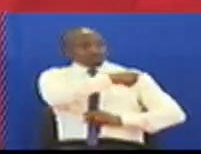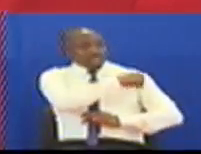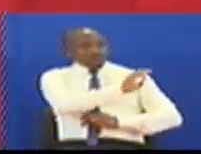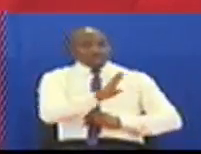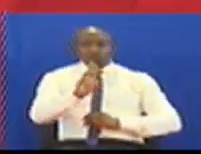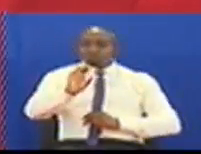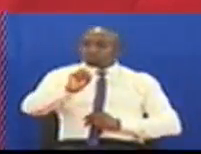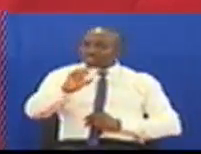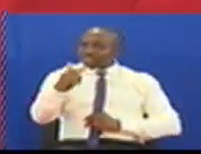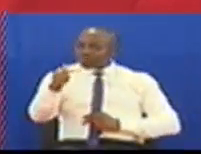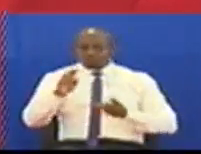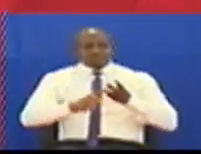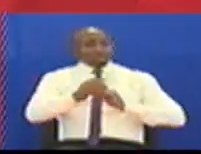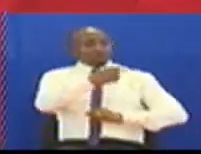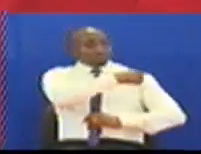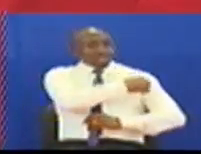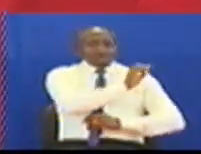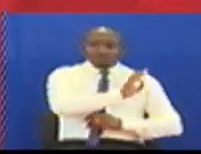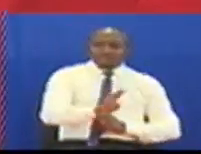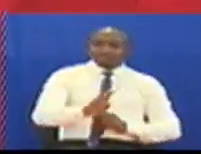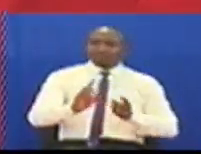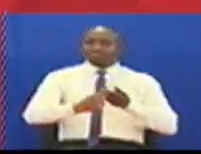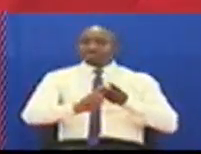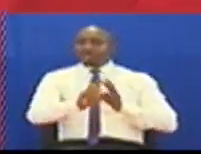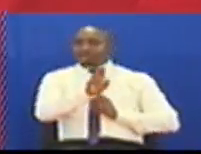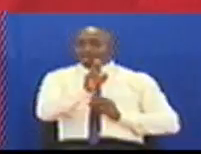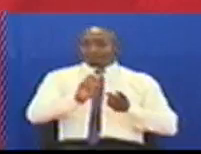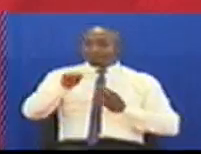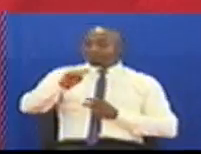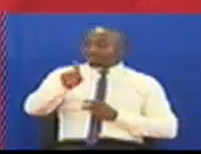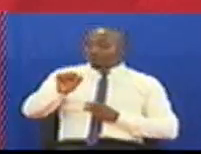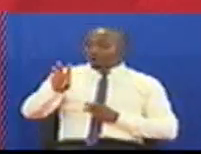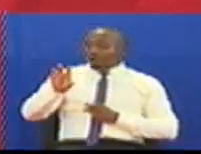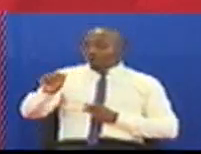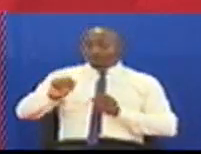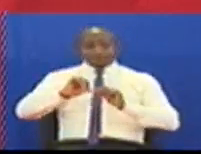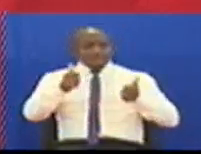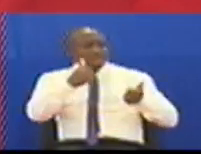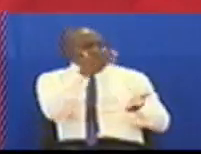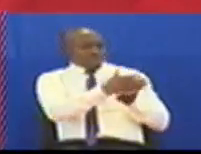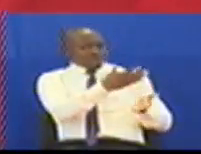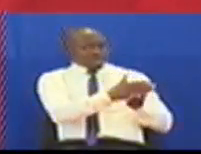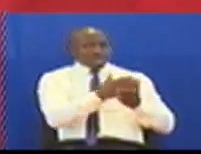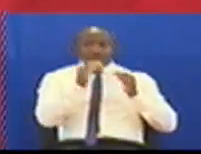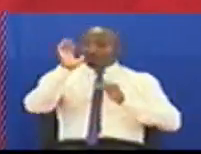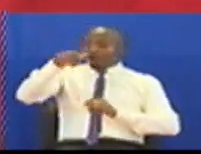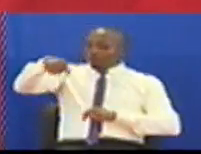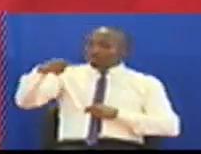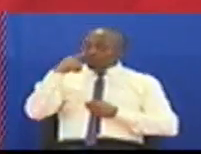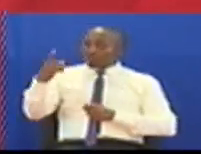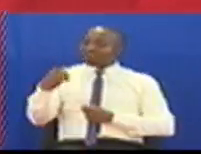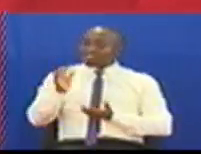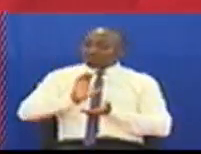Ushetu na hospitali ya wilaya ya Msalala, halmashauri ya Msalala ambayo bado haijakamilika na mwaka huu nimeona imetengewa